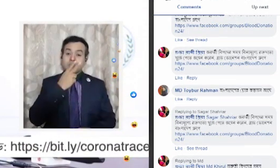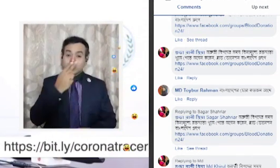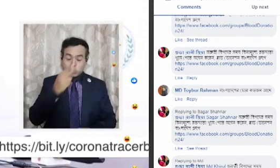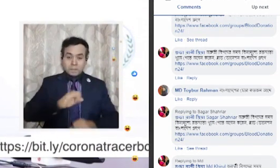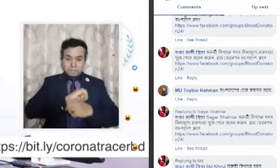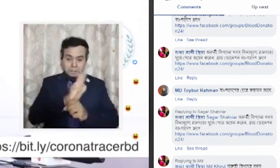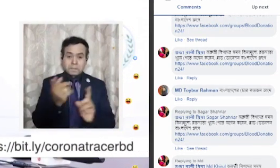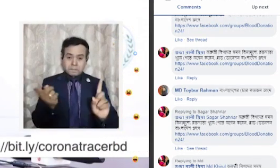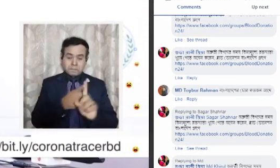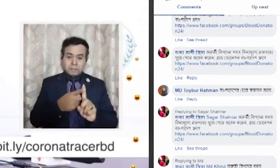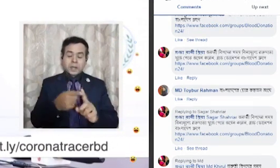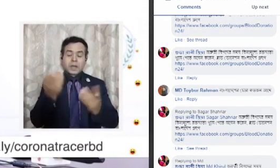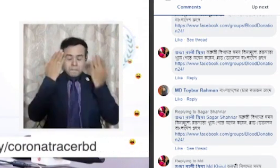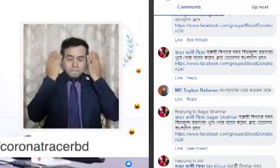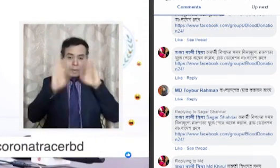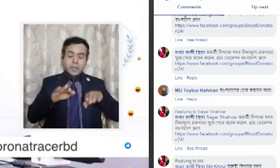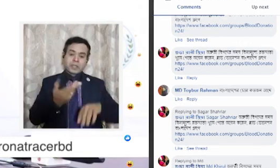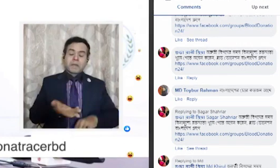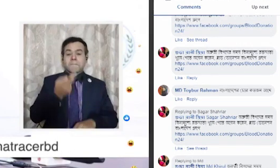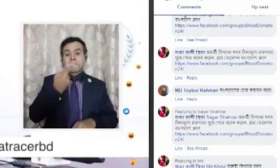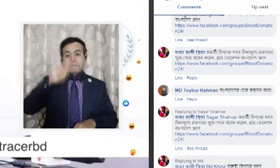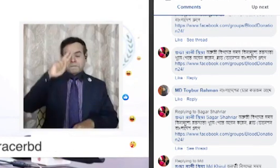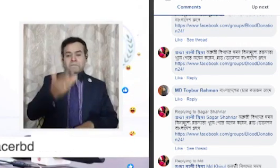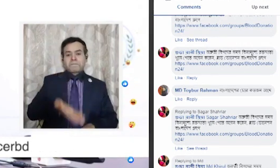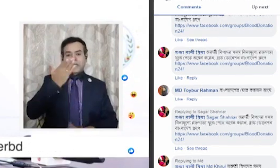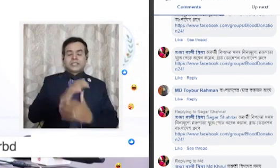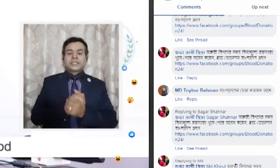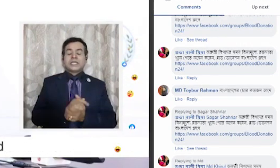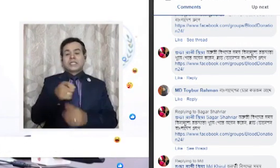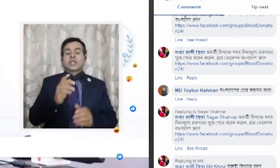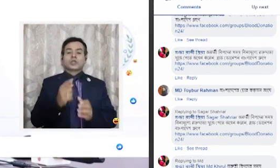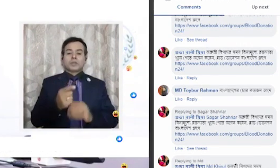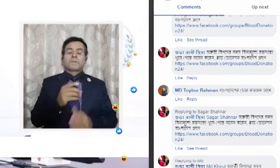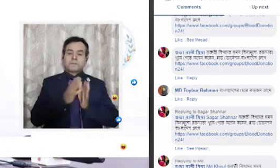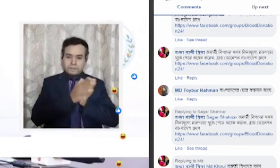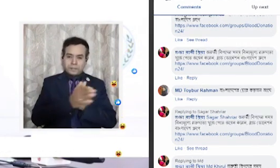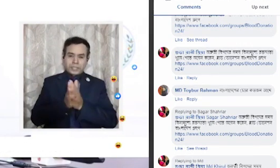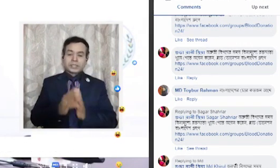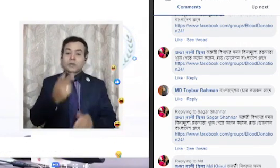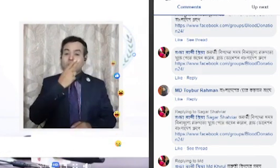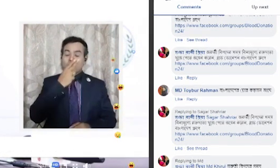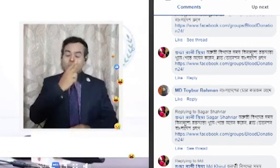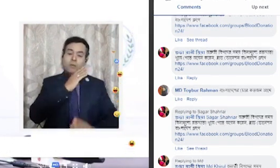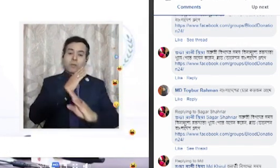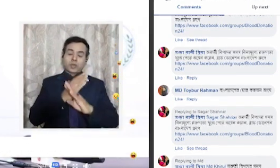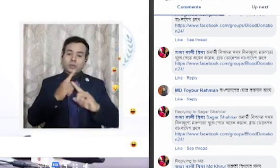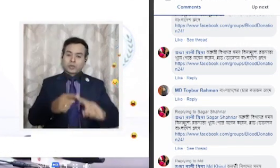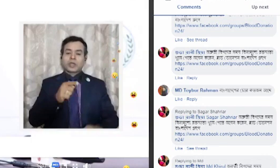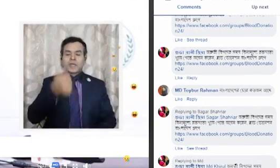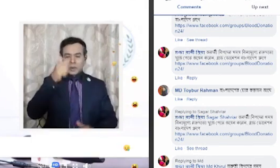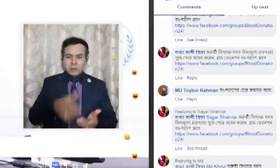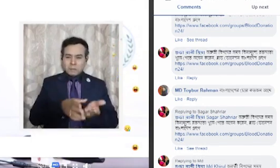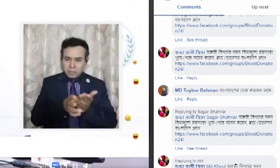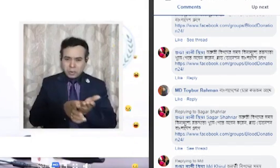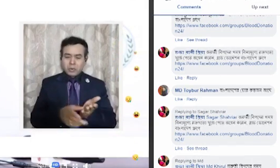যে যারা ধূমপান করেন তারা ধূমপান থেকে বিরত থাকবেন, কারণ ধূমপান করোনার ভাইরাসের জন্য একটি বাড়তি ঝুঁকি। কাজে ধূমপান থেকে অবশ্যই